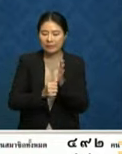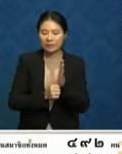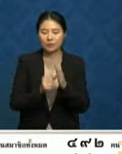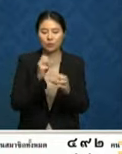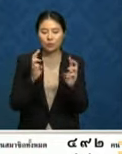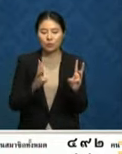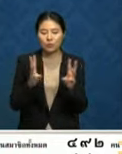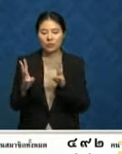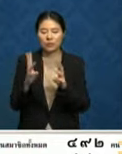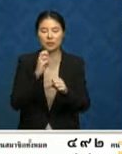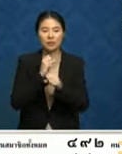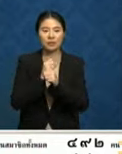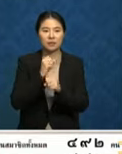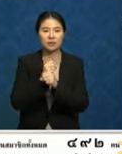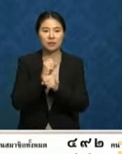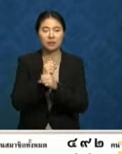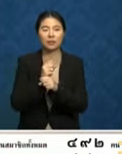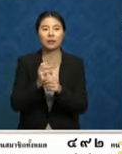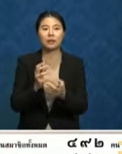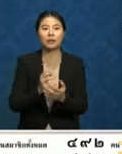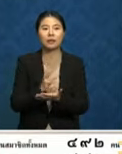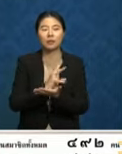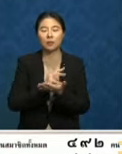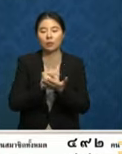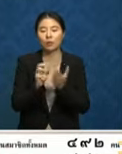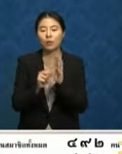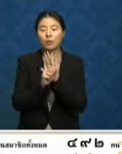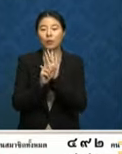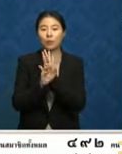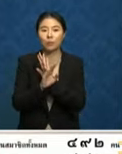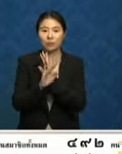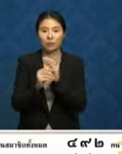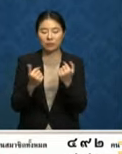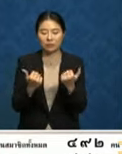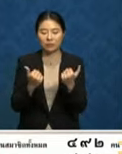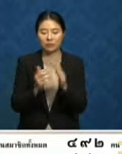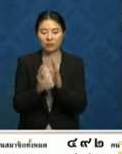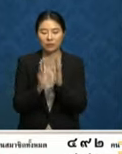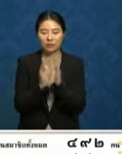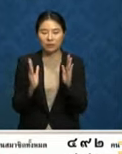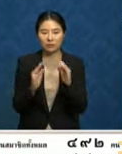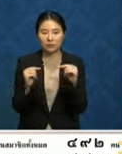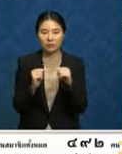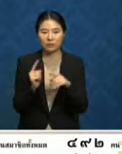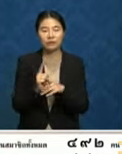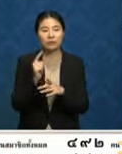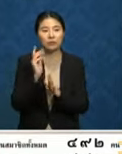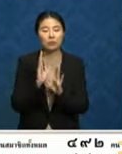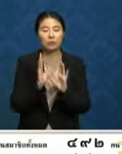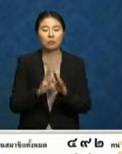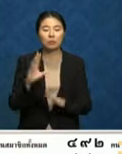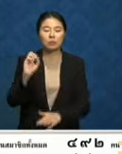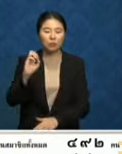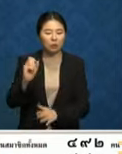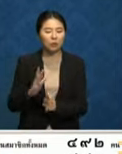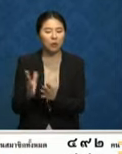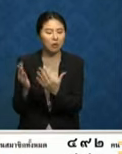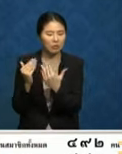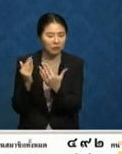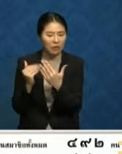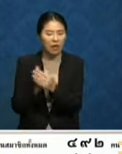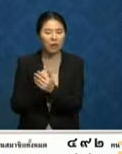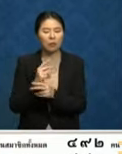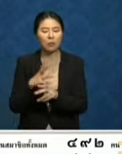งานค่ะในส่วนของมหาวิทยาลัยนะคะต้องกราบขอบพระคุณในข้อกังวลและความห่วงใยของท่าน